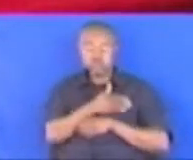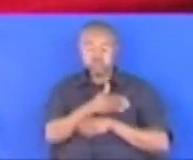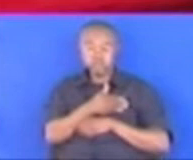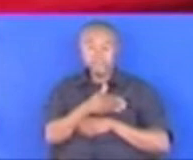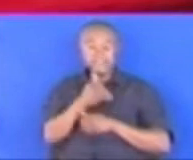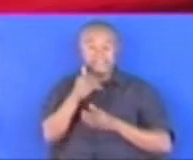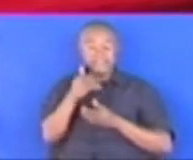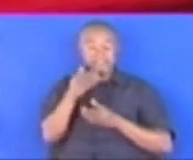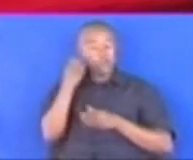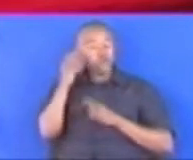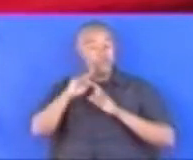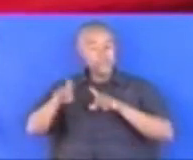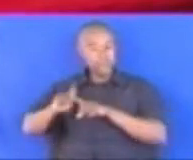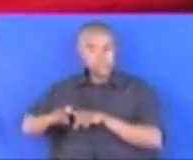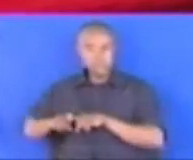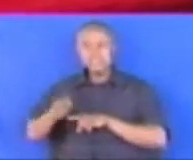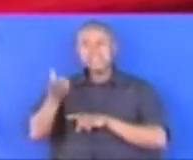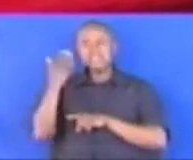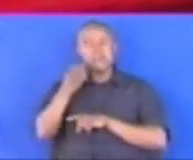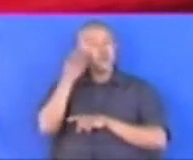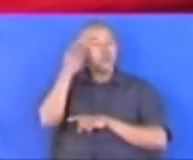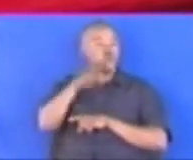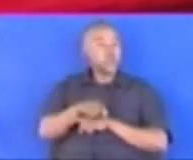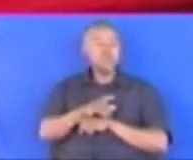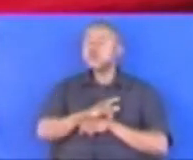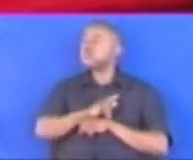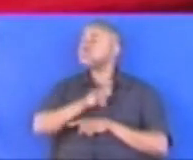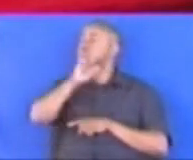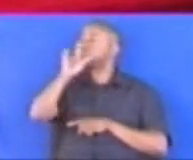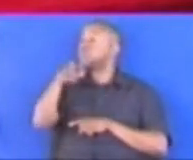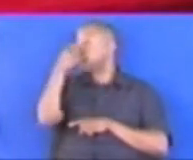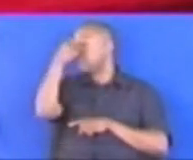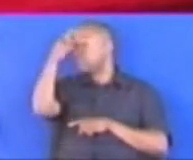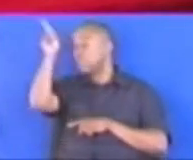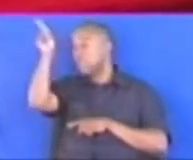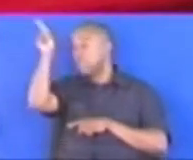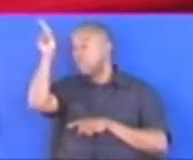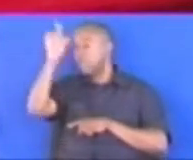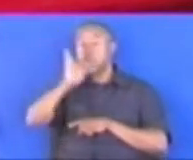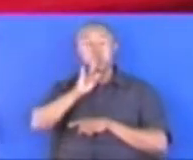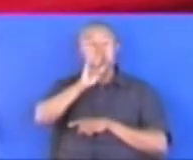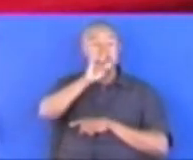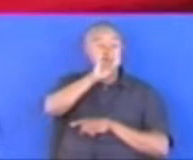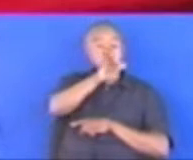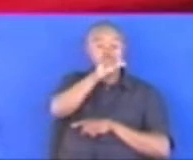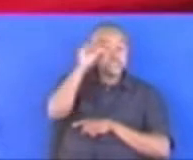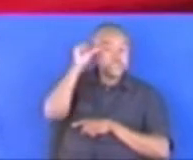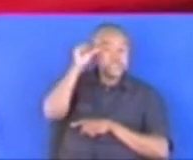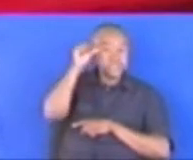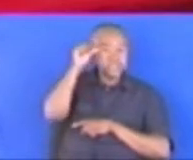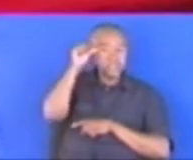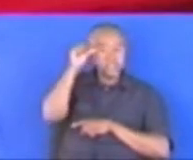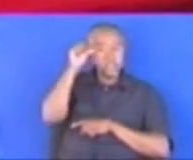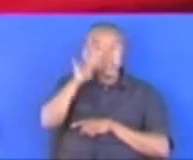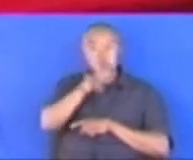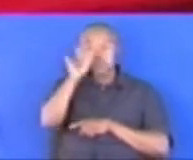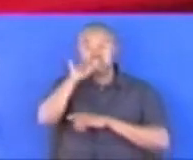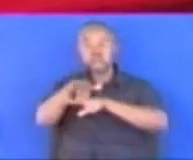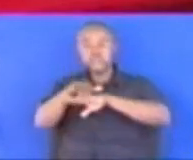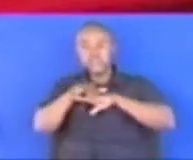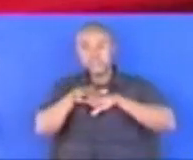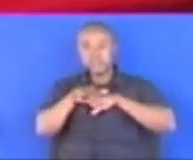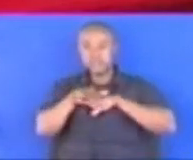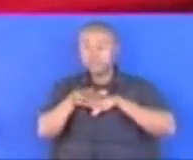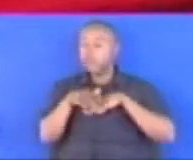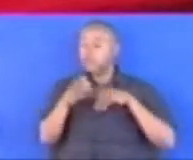ambayo awali ilikuwa inawalazimu wagonjwa kupelekwa nje ya nchi. Kamati inaamini kuwa huduma